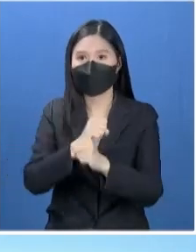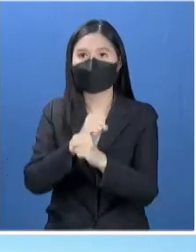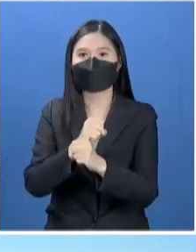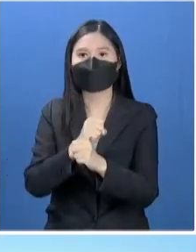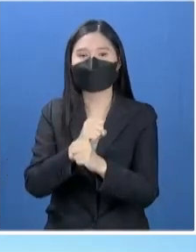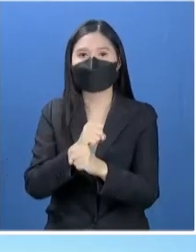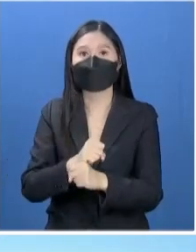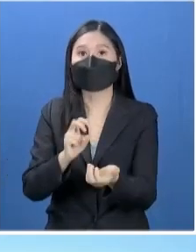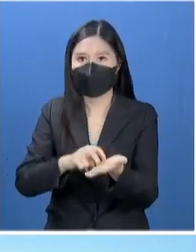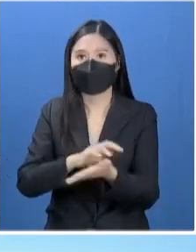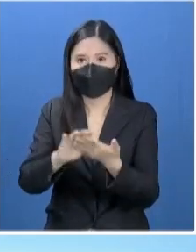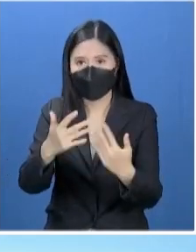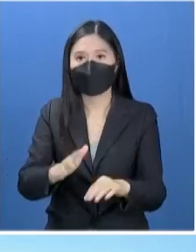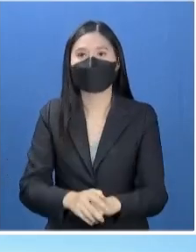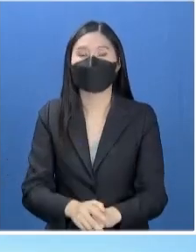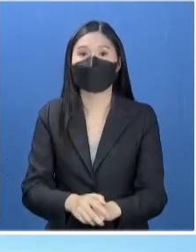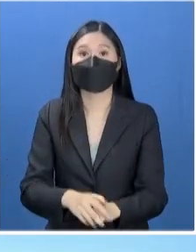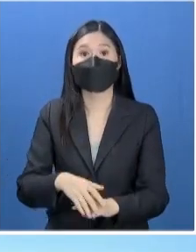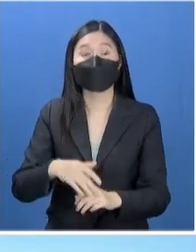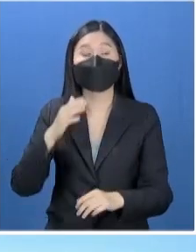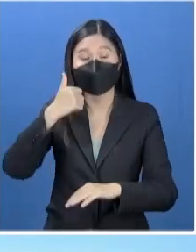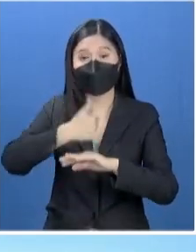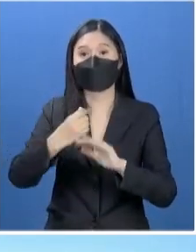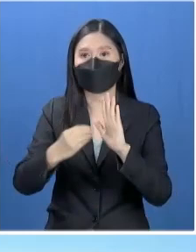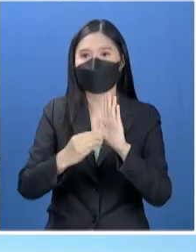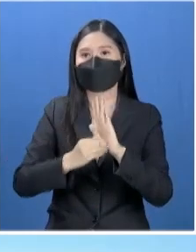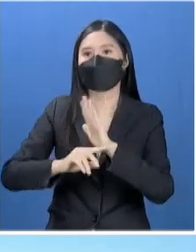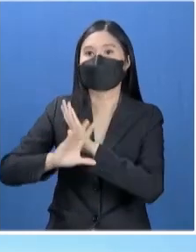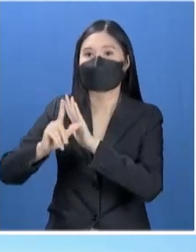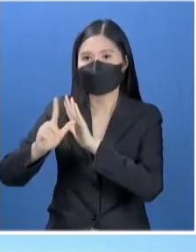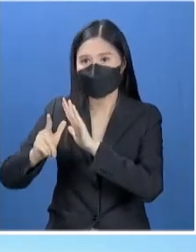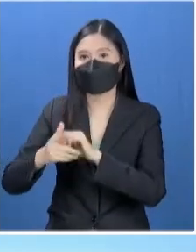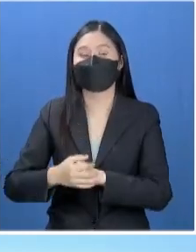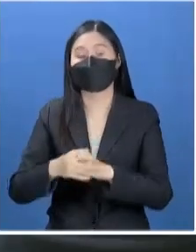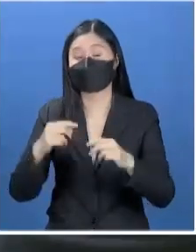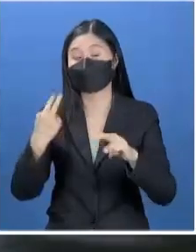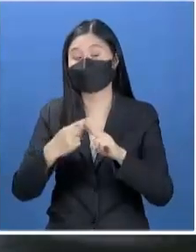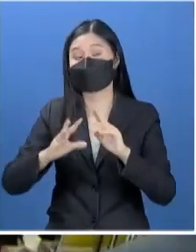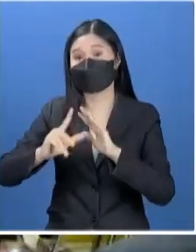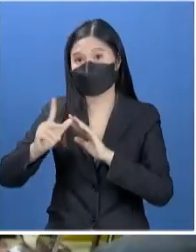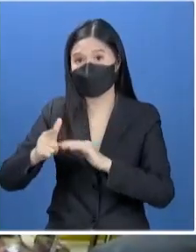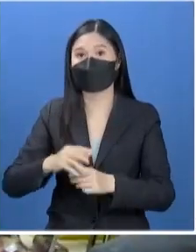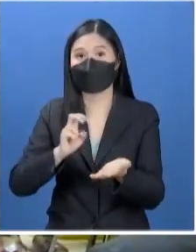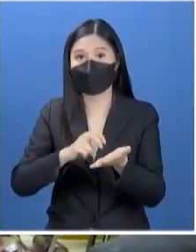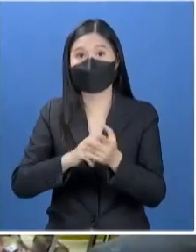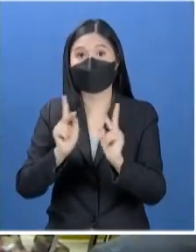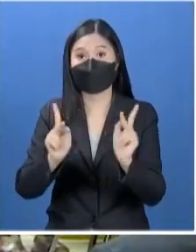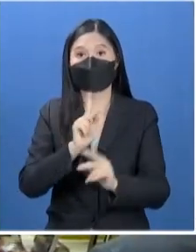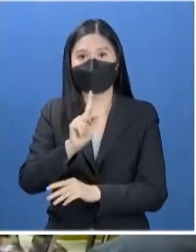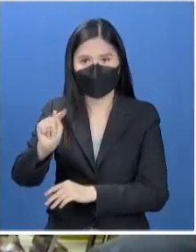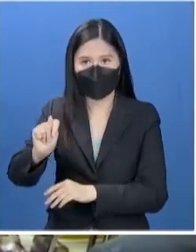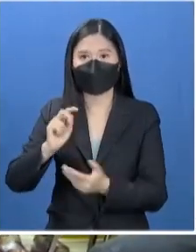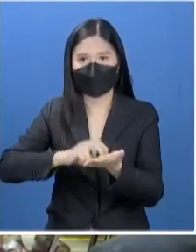แล้วรับรองแล้วนะฮะสำหรับคุณชัชชาติ สิทธิพันธ์เป็นผู้ว่ากทมคนใหม่เป็นการประกาศรับรองผลการเลือกตั้งโดยคณะกรรมการ